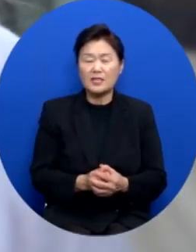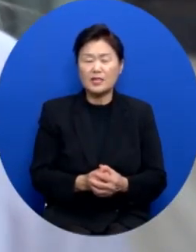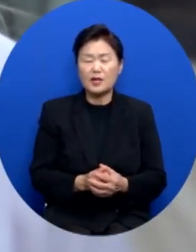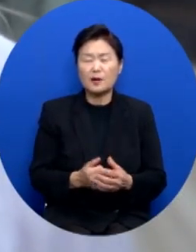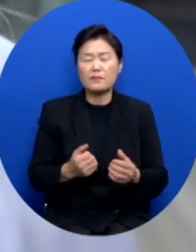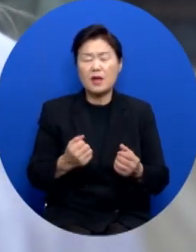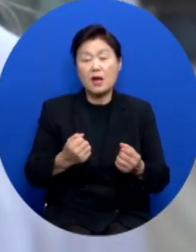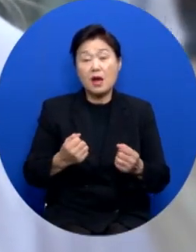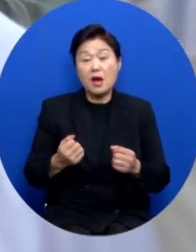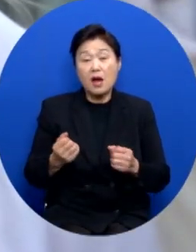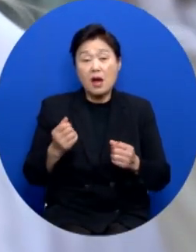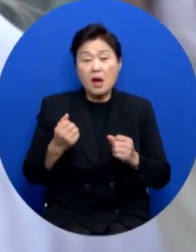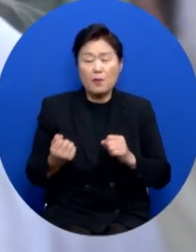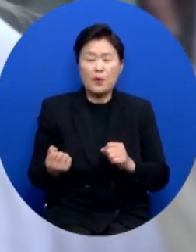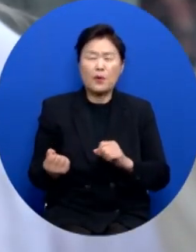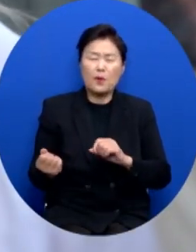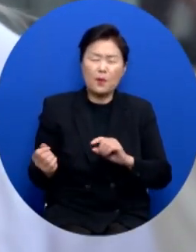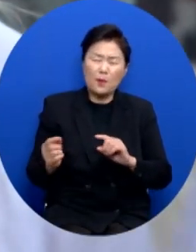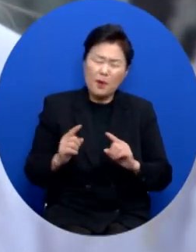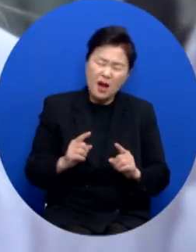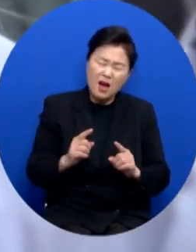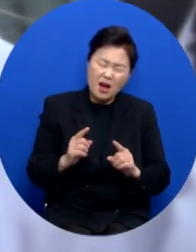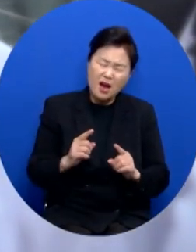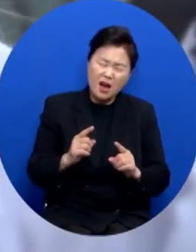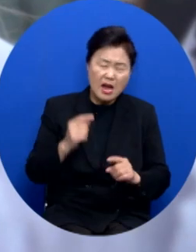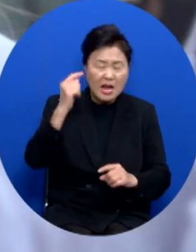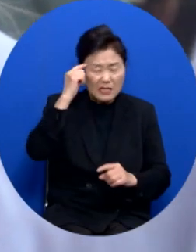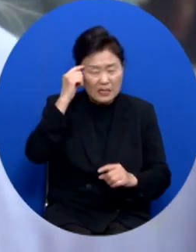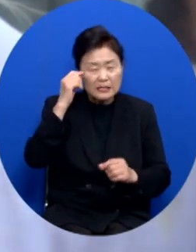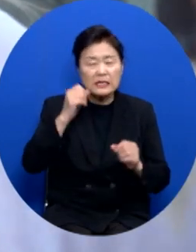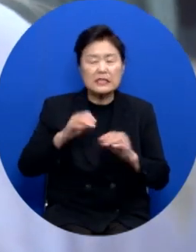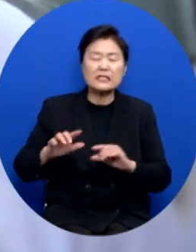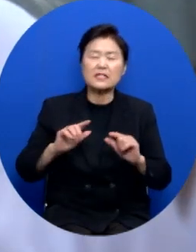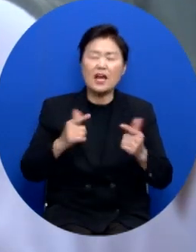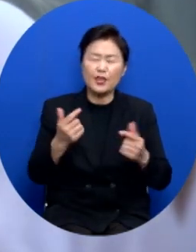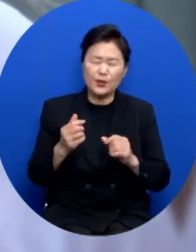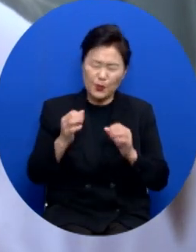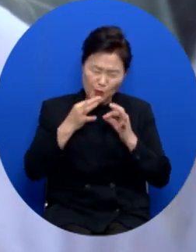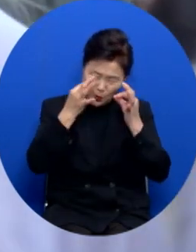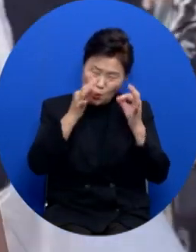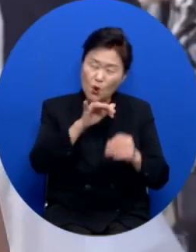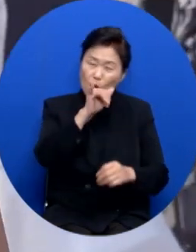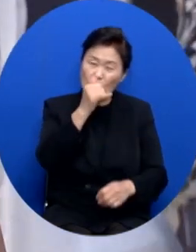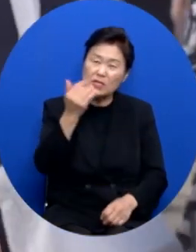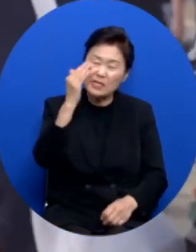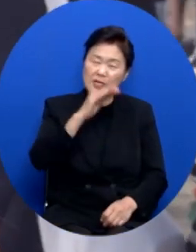keep our heads above the water. But it's hard. It's hard. There is a lot